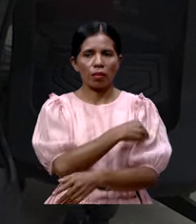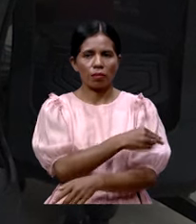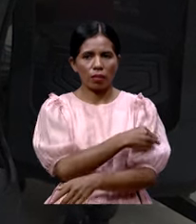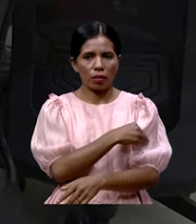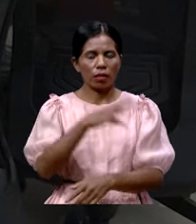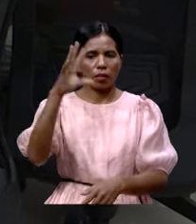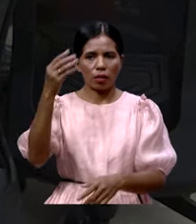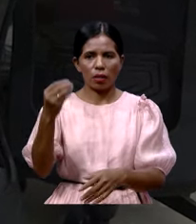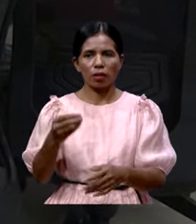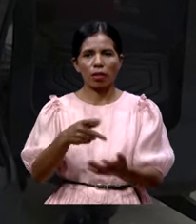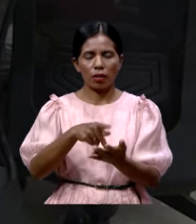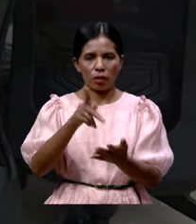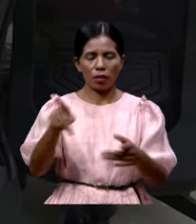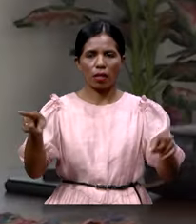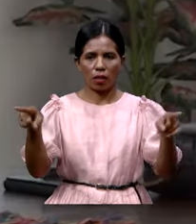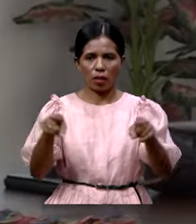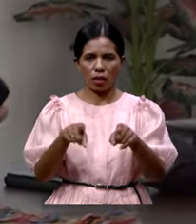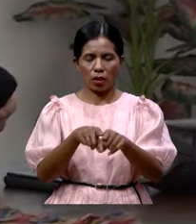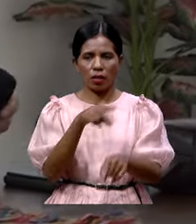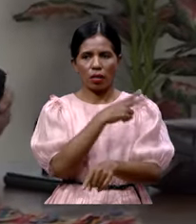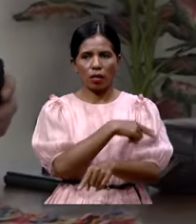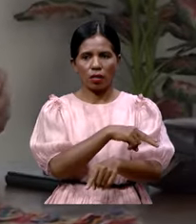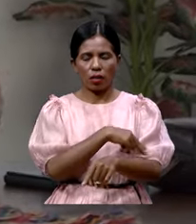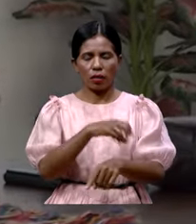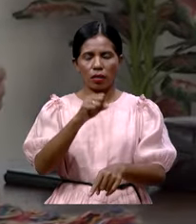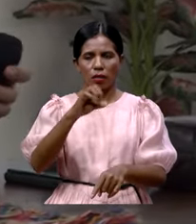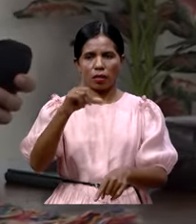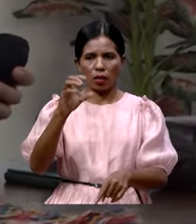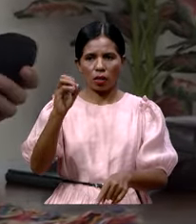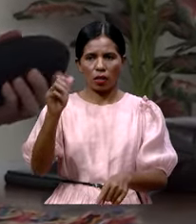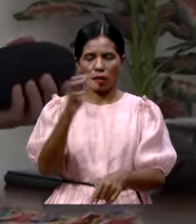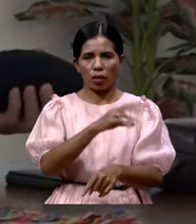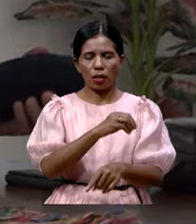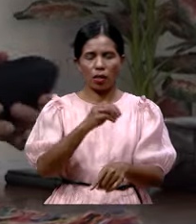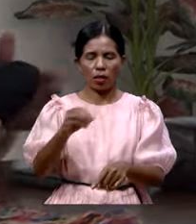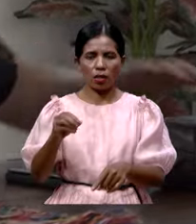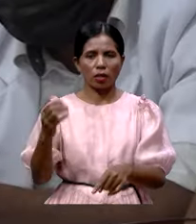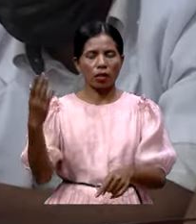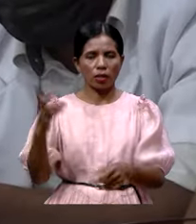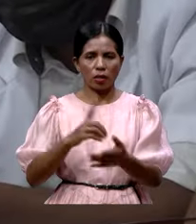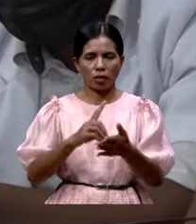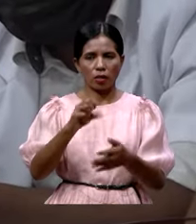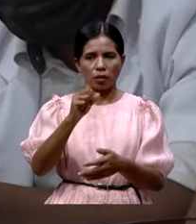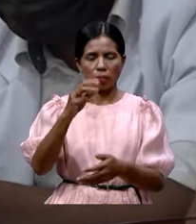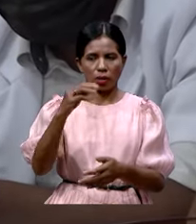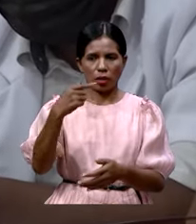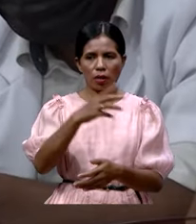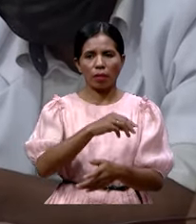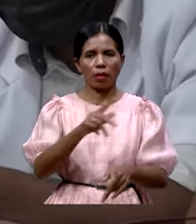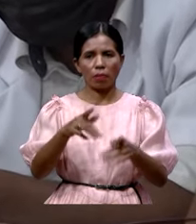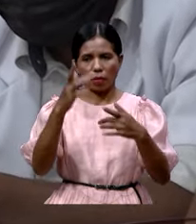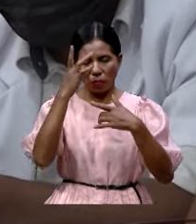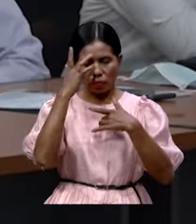nebe maketang ona pagamentu makanesan, Hospital Siloam Karawaci ke Bunjeruk no Semangi. Enquanto total paciente